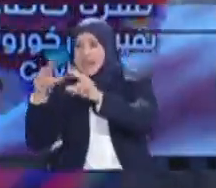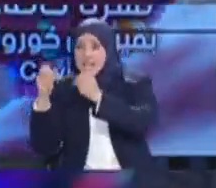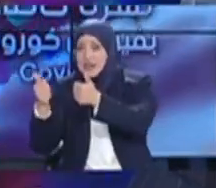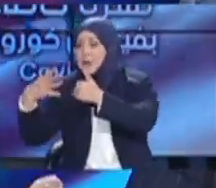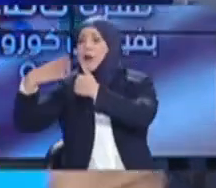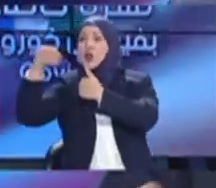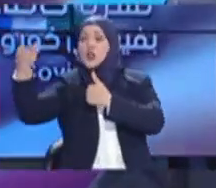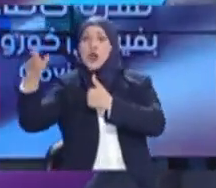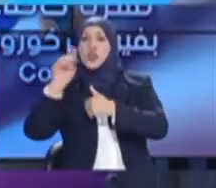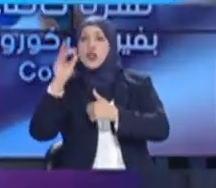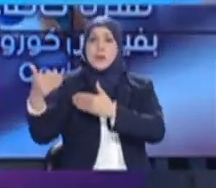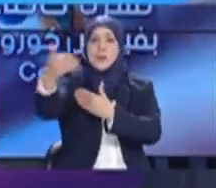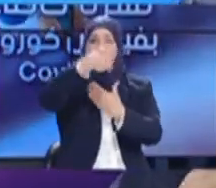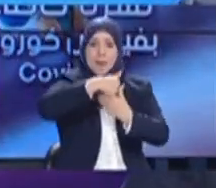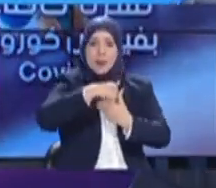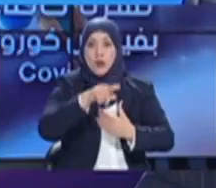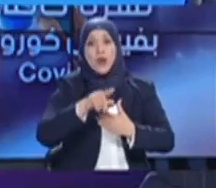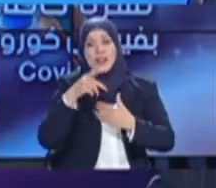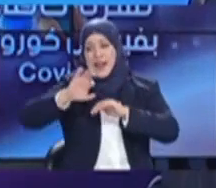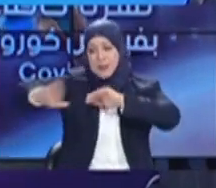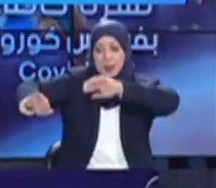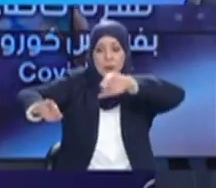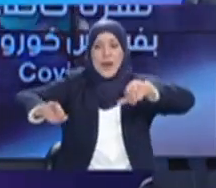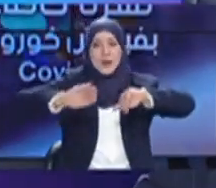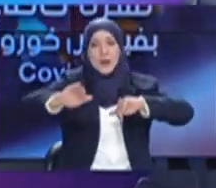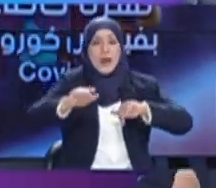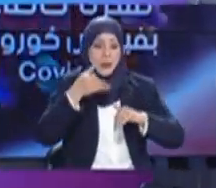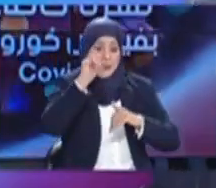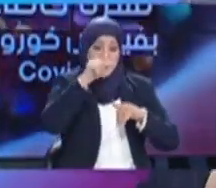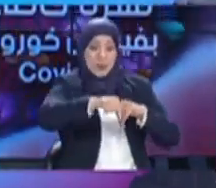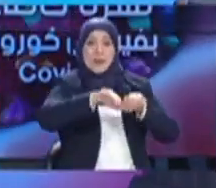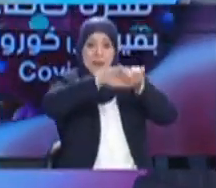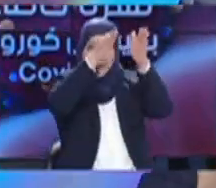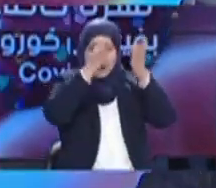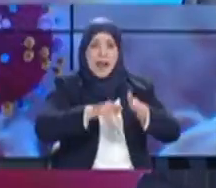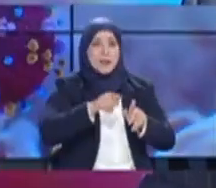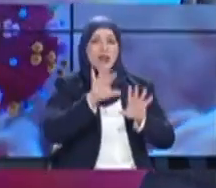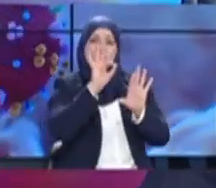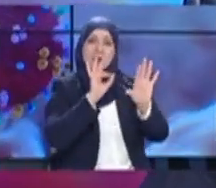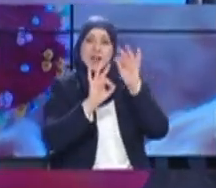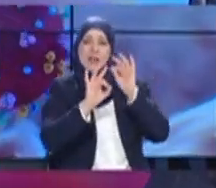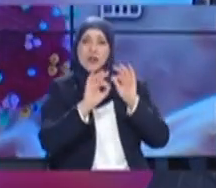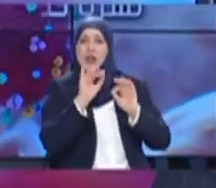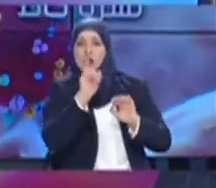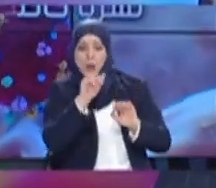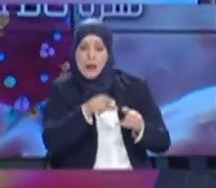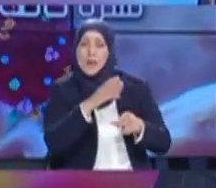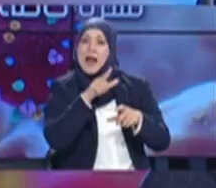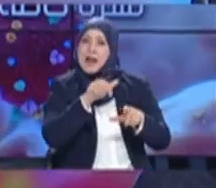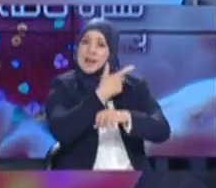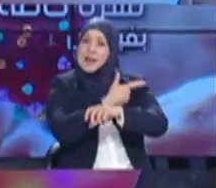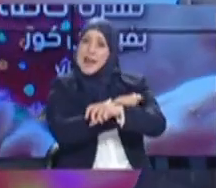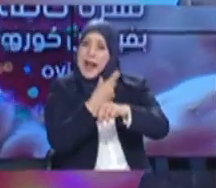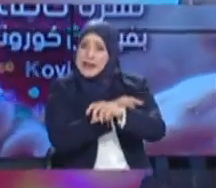كيف يدخلوا لداخل في البنيه الداخلانيه باش يصير فرز ثاني. الفرز الثاني باش نشوفوا الناس اللي يلزمهم تحليل ولا ما